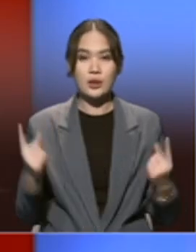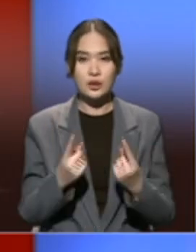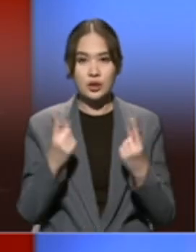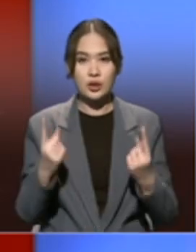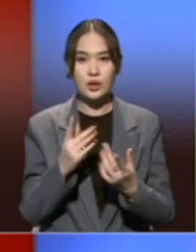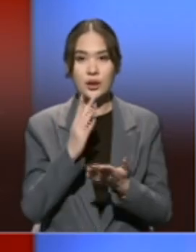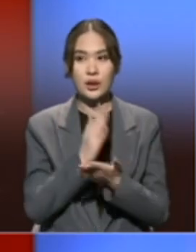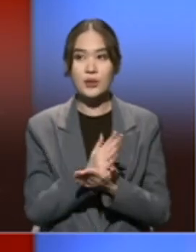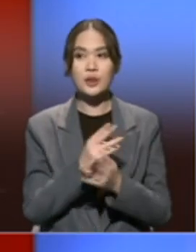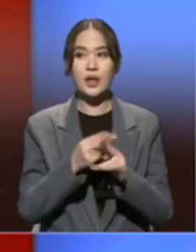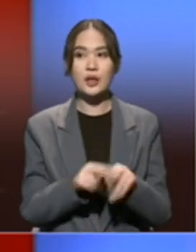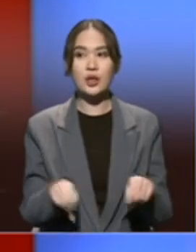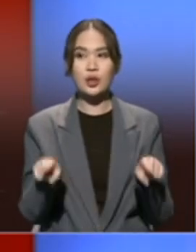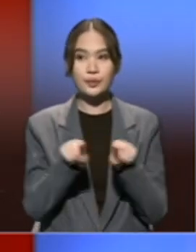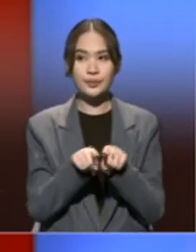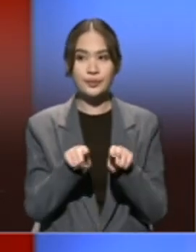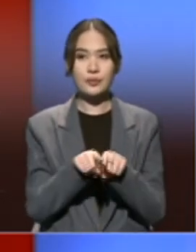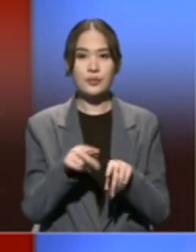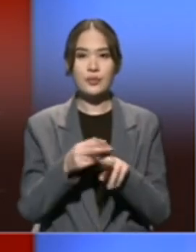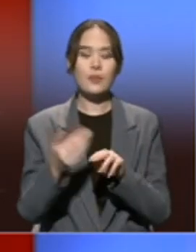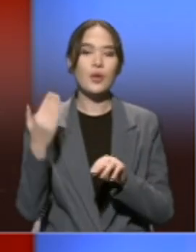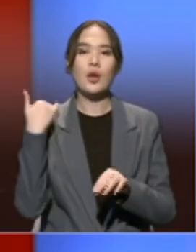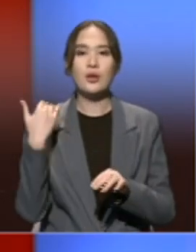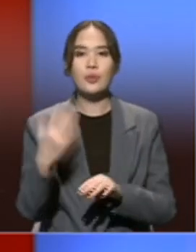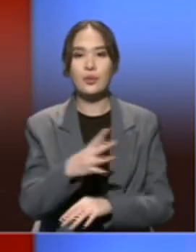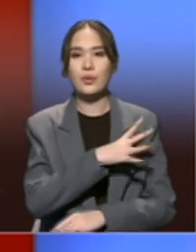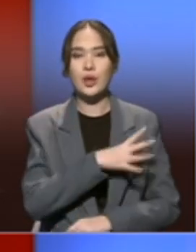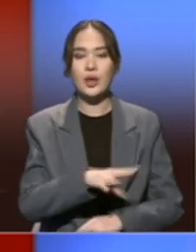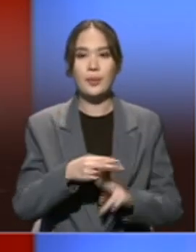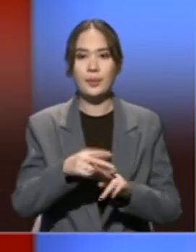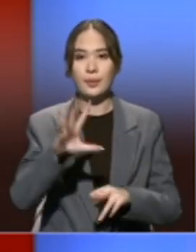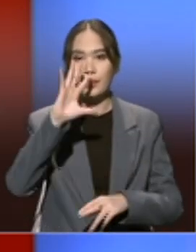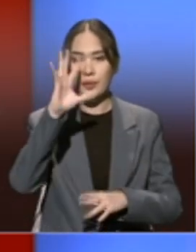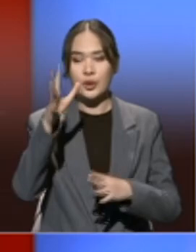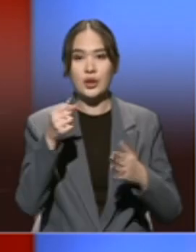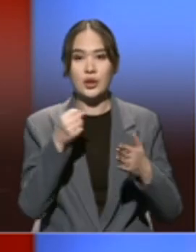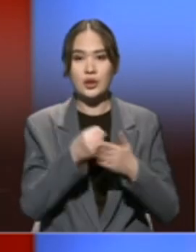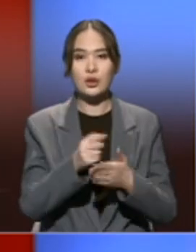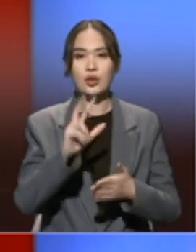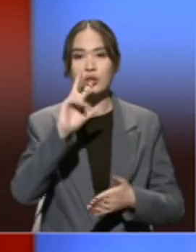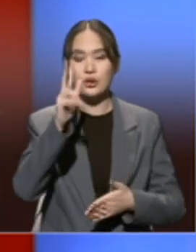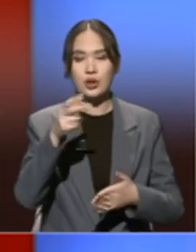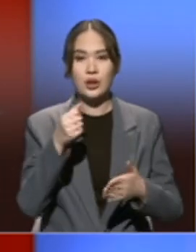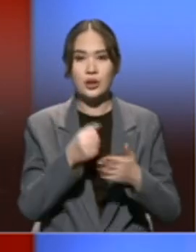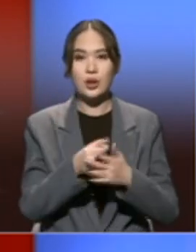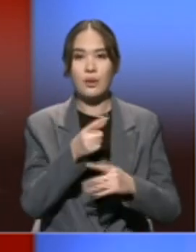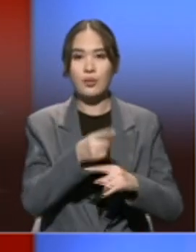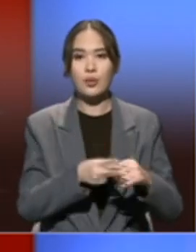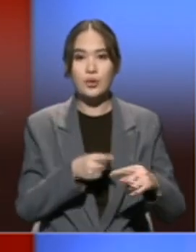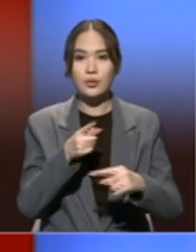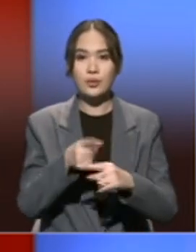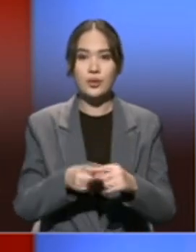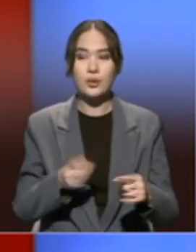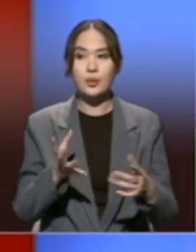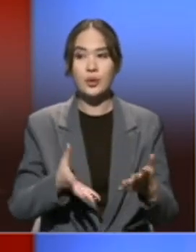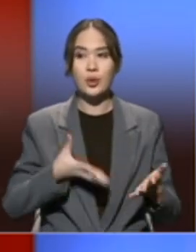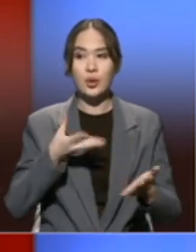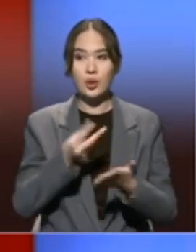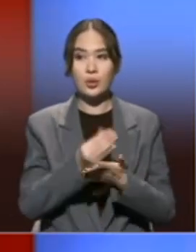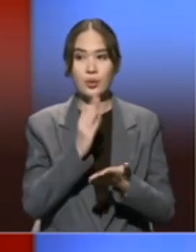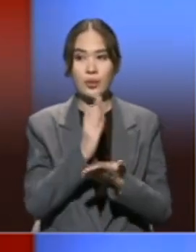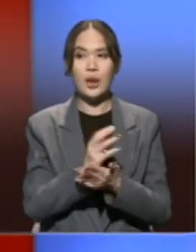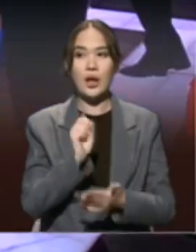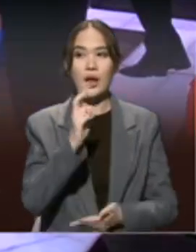ұсынуда, сонымен қатар бұрын бола бермейтін 5 жылға дейін, 3 жылға дейін бөліп төлеу деген бар ғой, рассрочка дейтін.